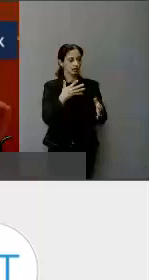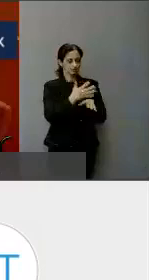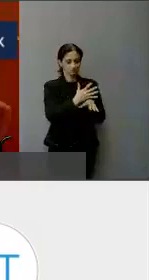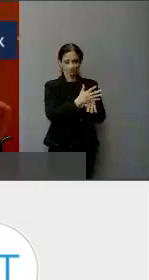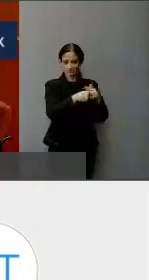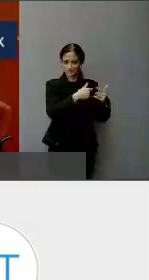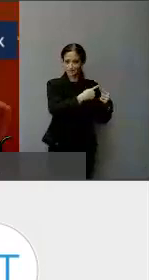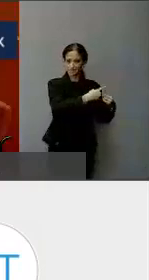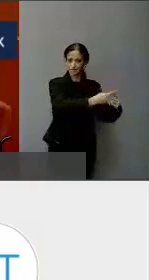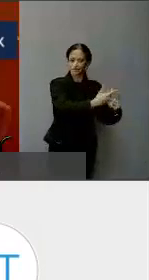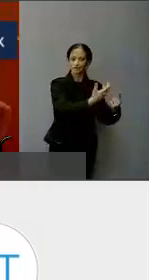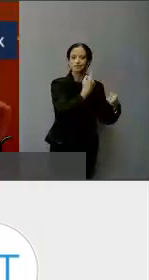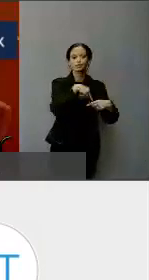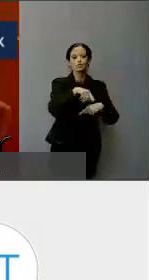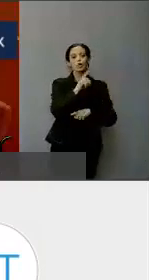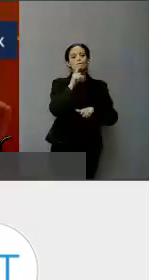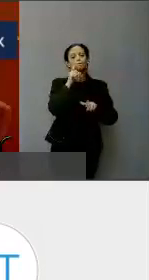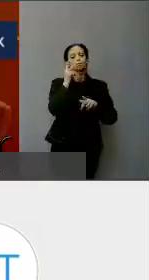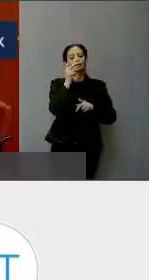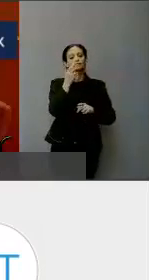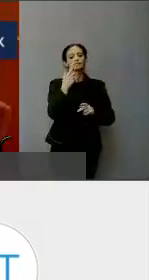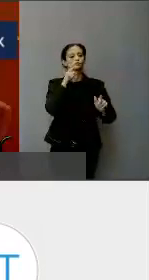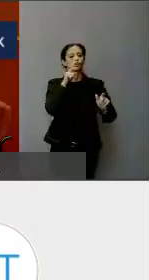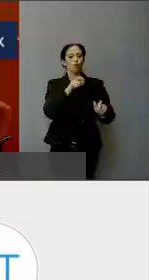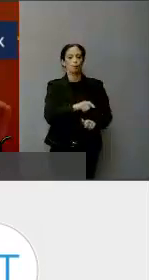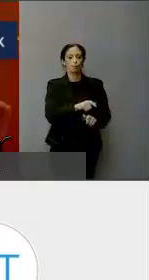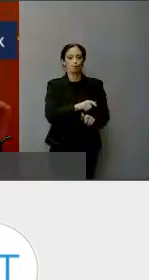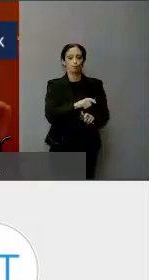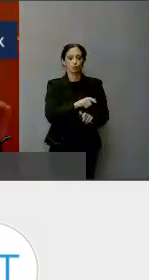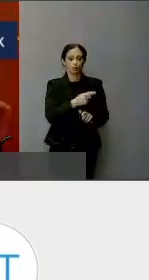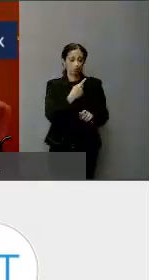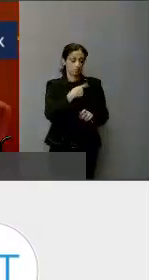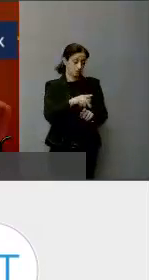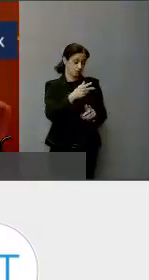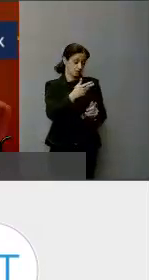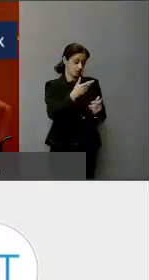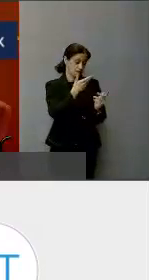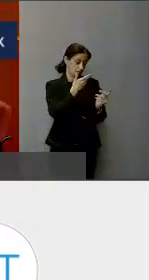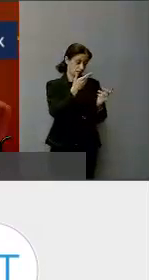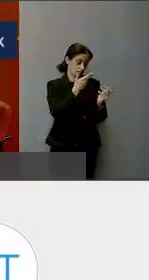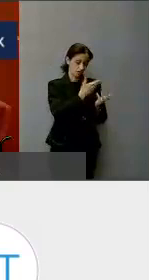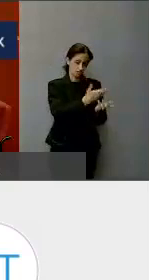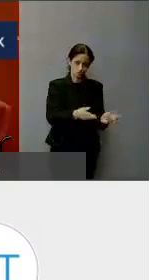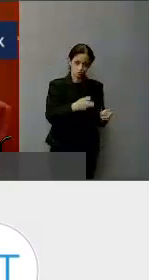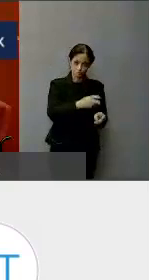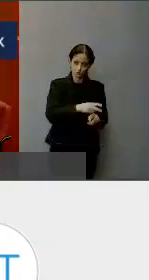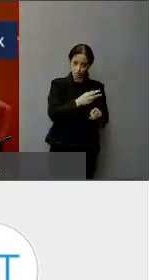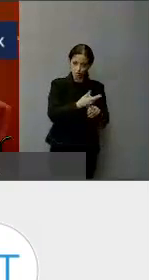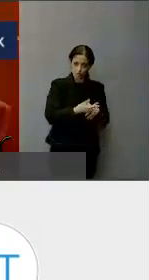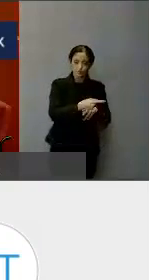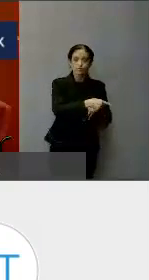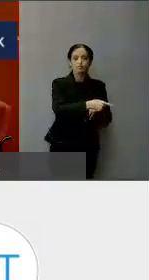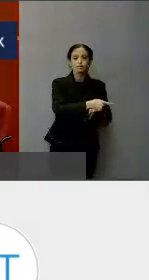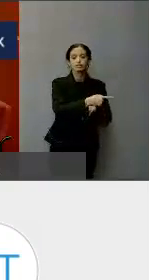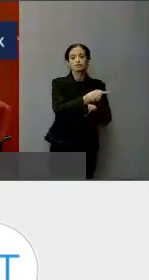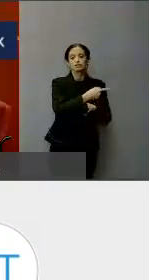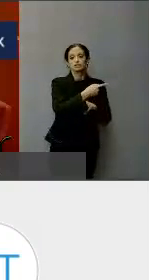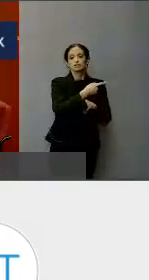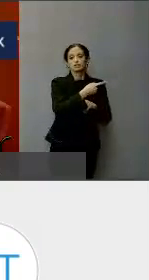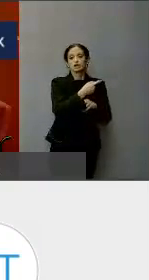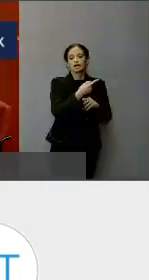abbiamo previsto l'obbligo di avvalersi per la coltivazione dei fondi asserviti esclusivamente di